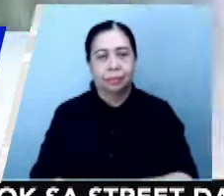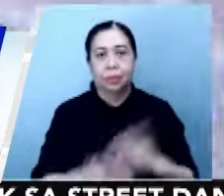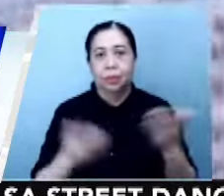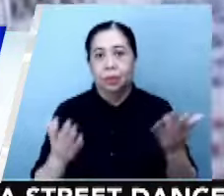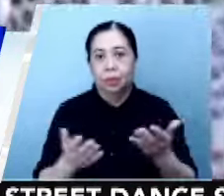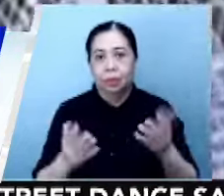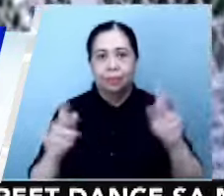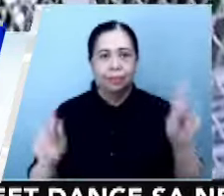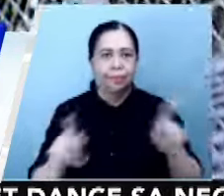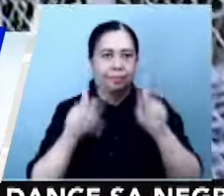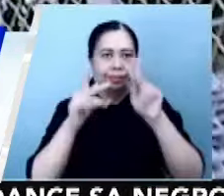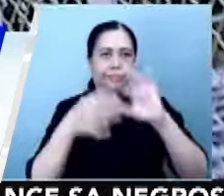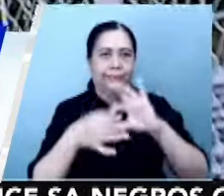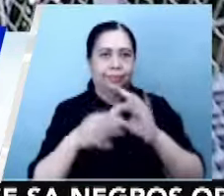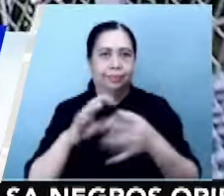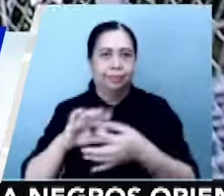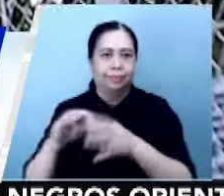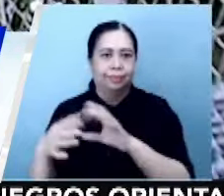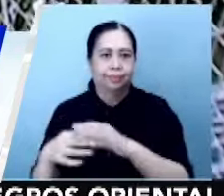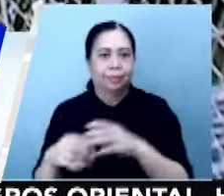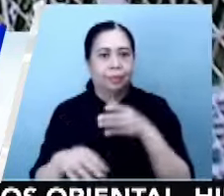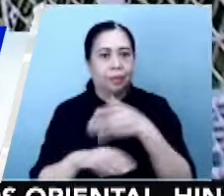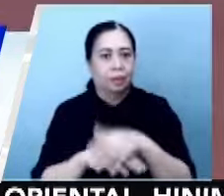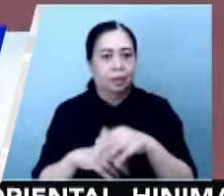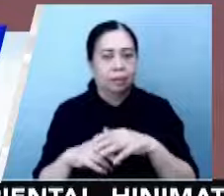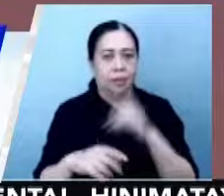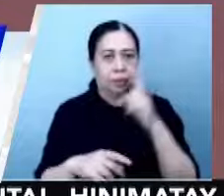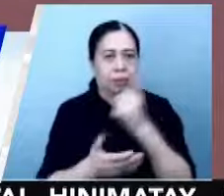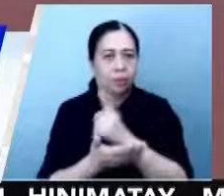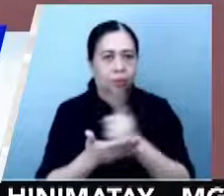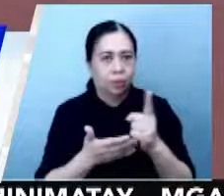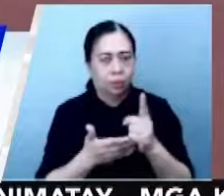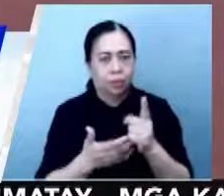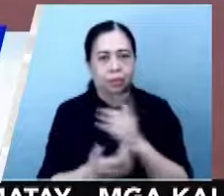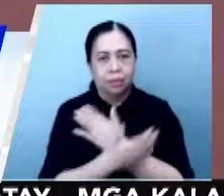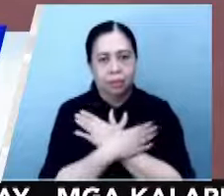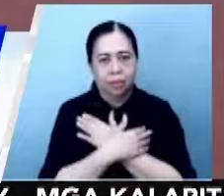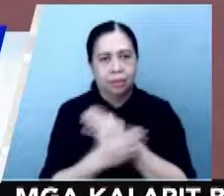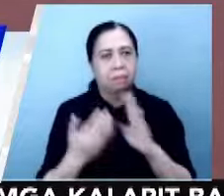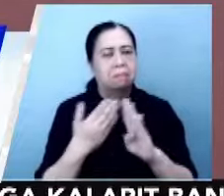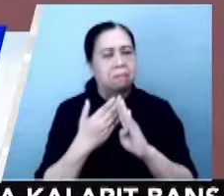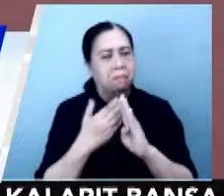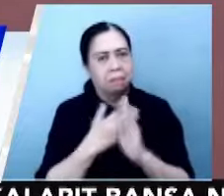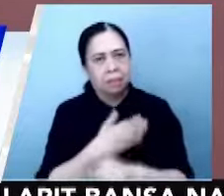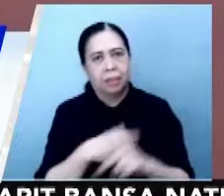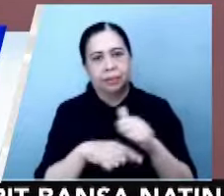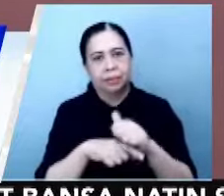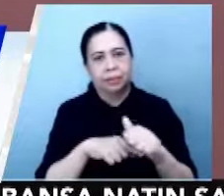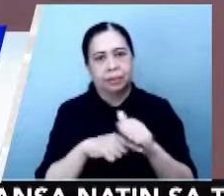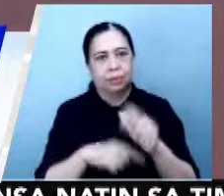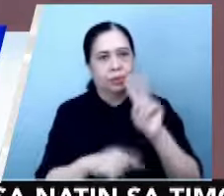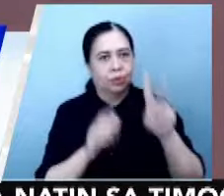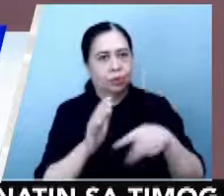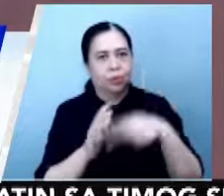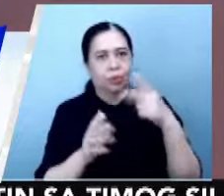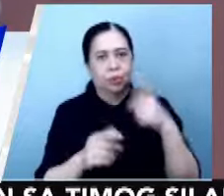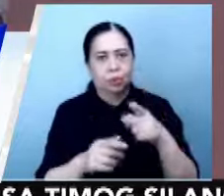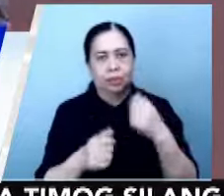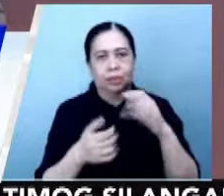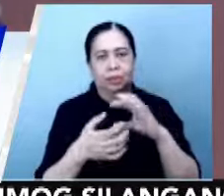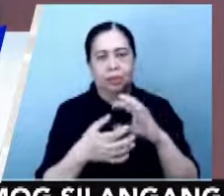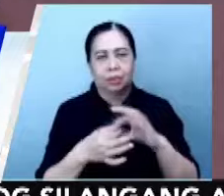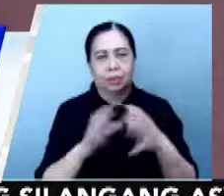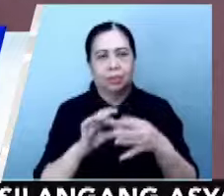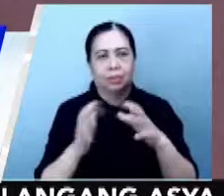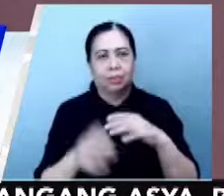Olympics. Matapos ang isang linggong break, balik training ang two-time Olympia na si Elrin. Kasama niya